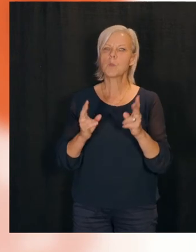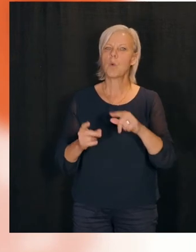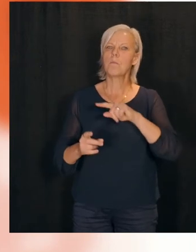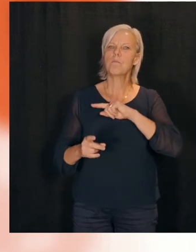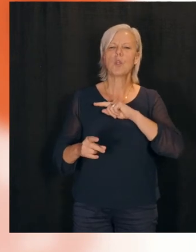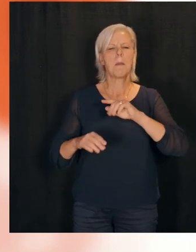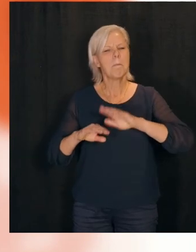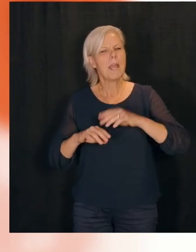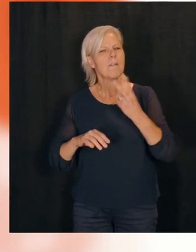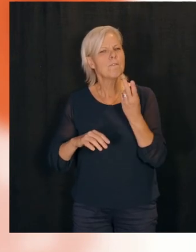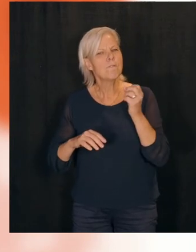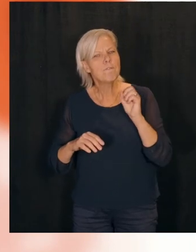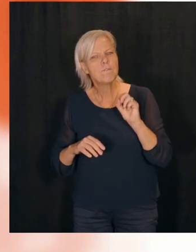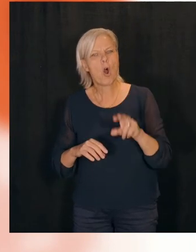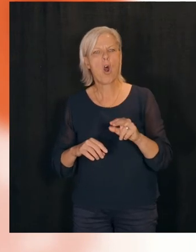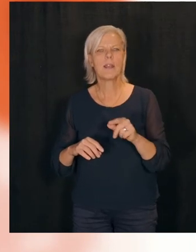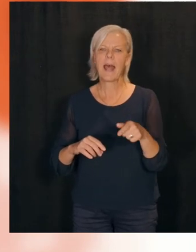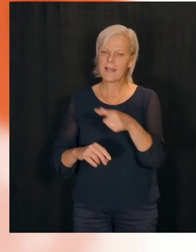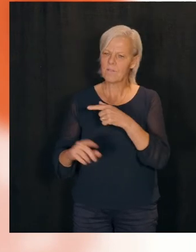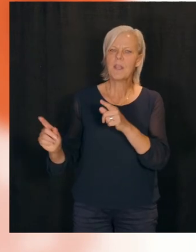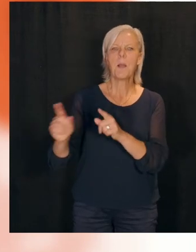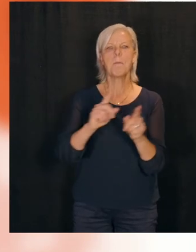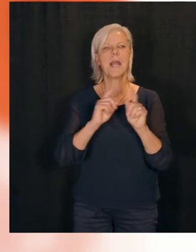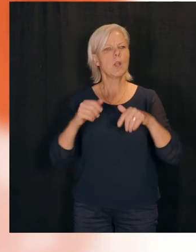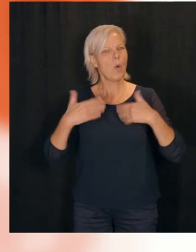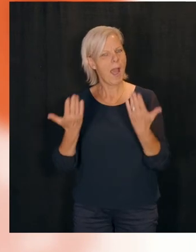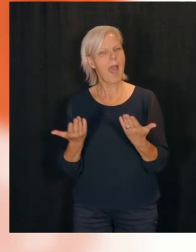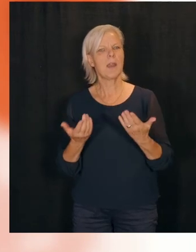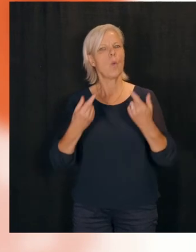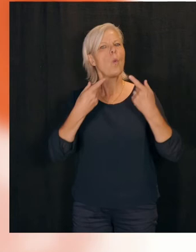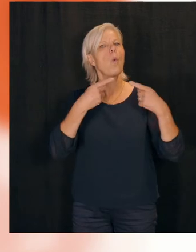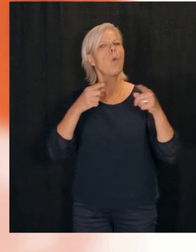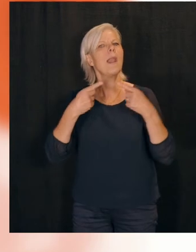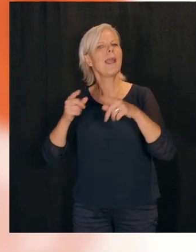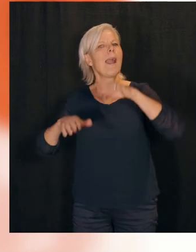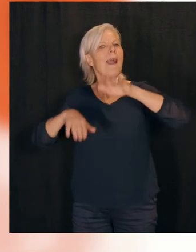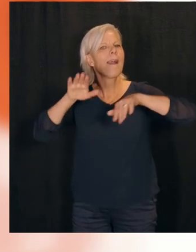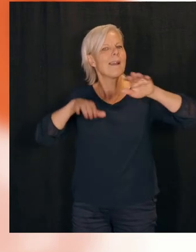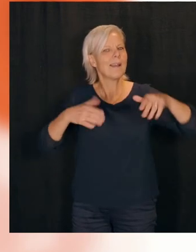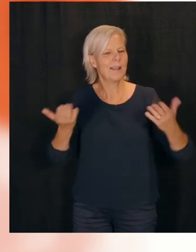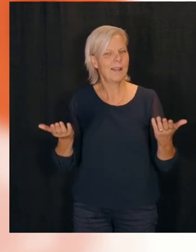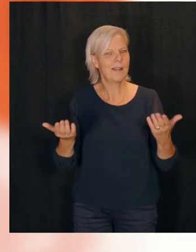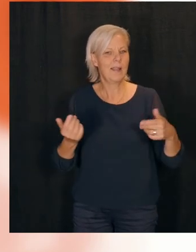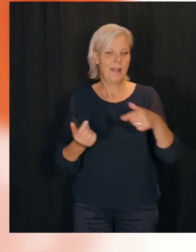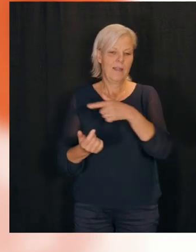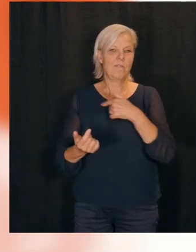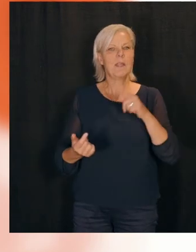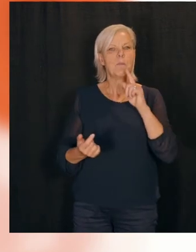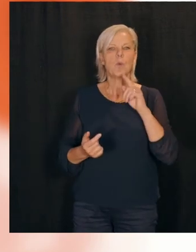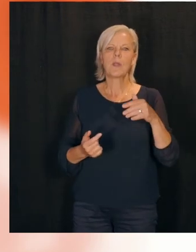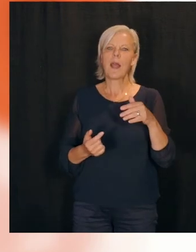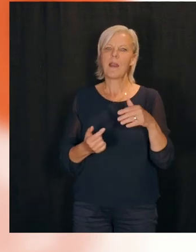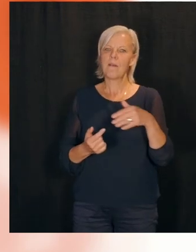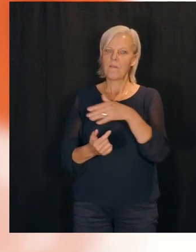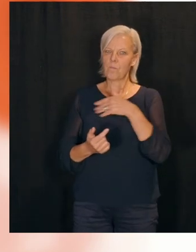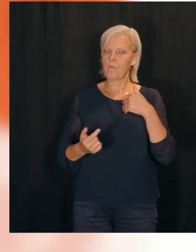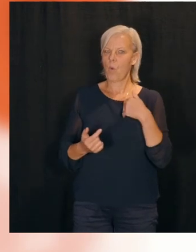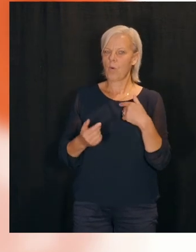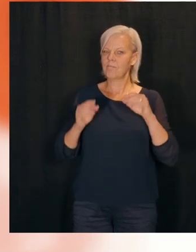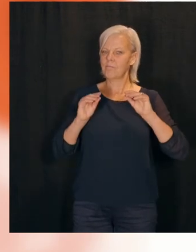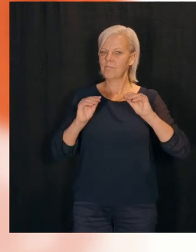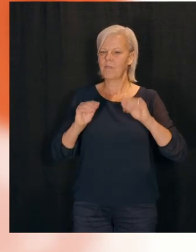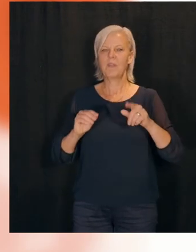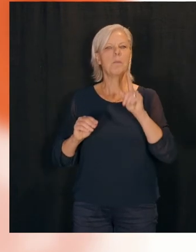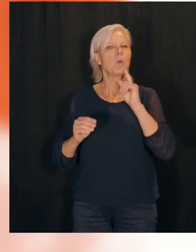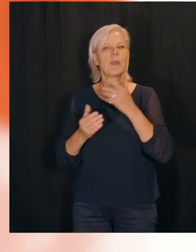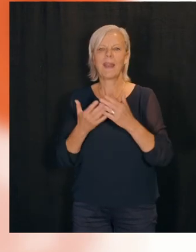vana vid att människor är olika. Vi brukar i våra kurser ganska snabbt kunna hoppa bortom det här